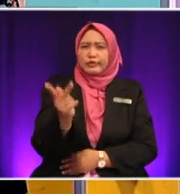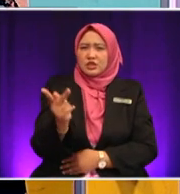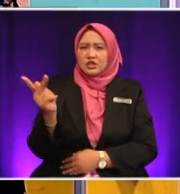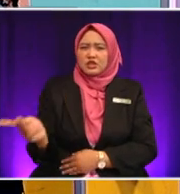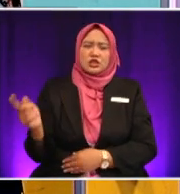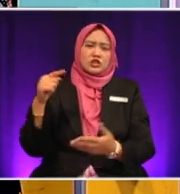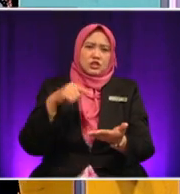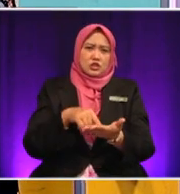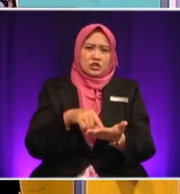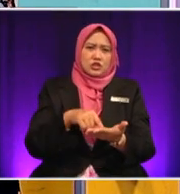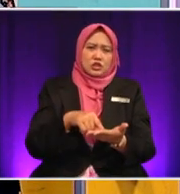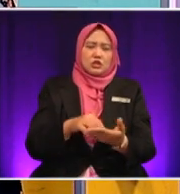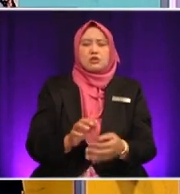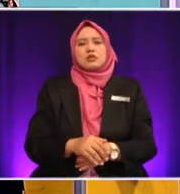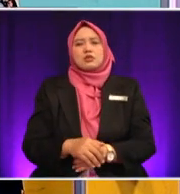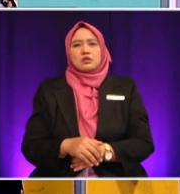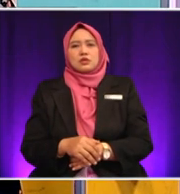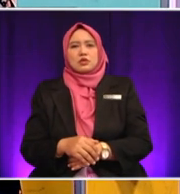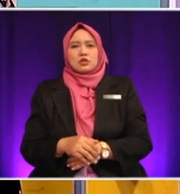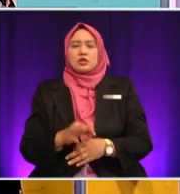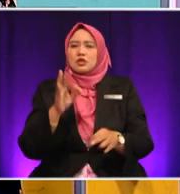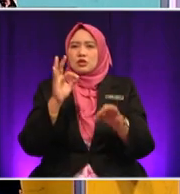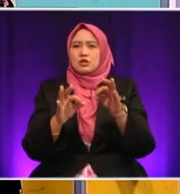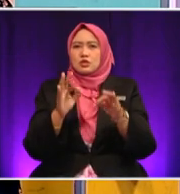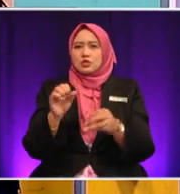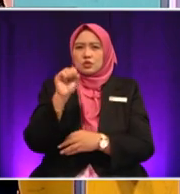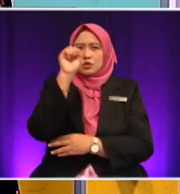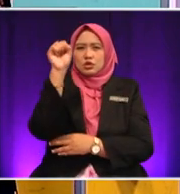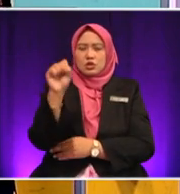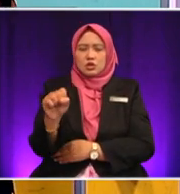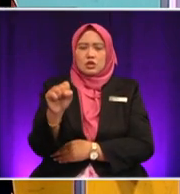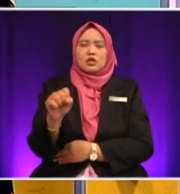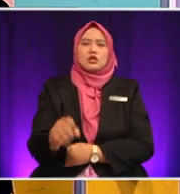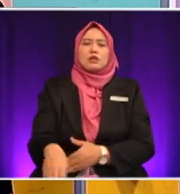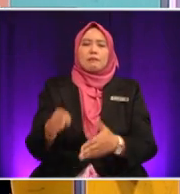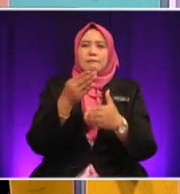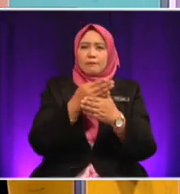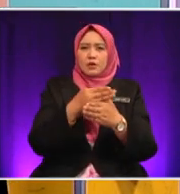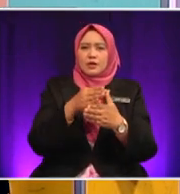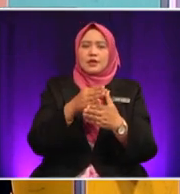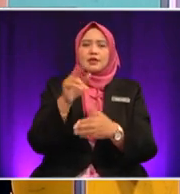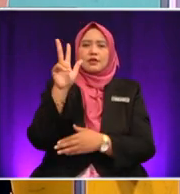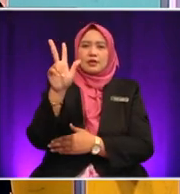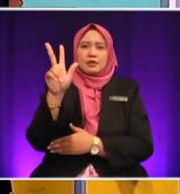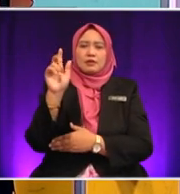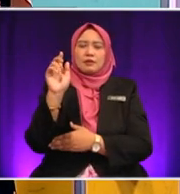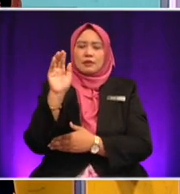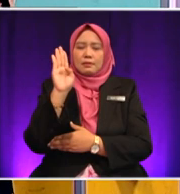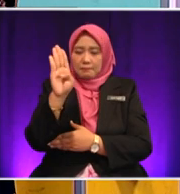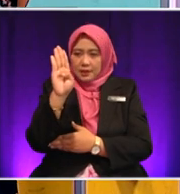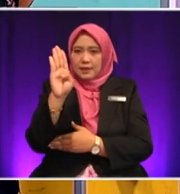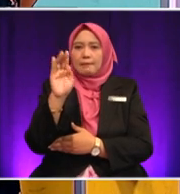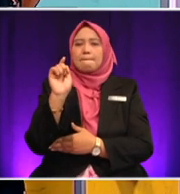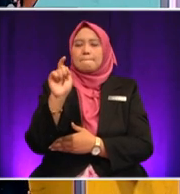pun sama tengok keadaan kalau soalnya itu berada pada bagian B pastikan jawab ada sebab ada akibat kalau